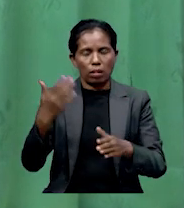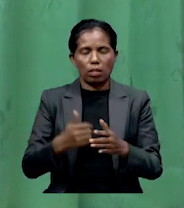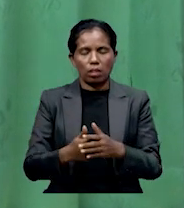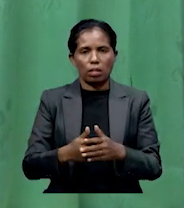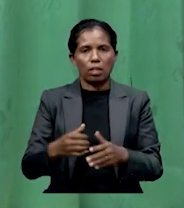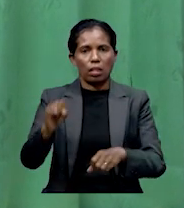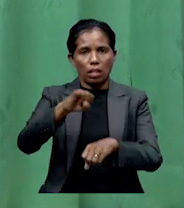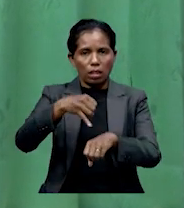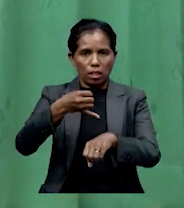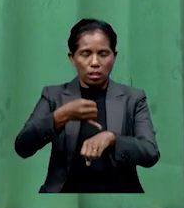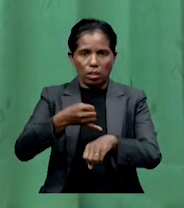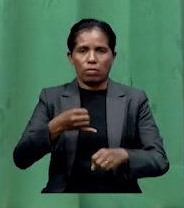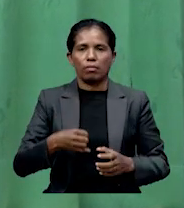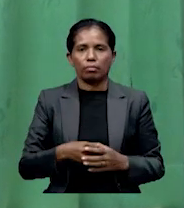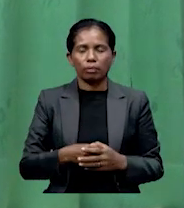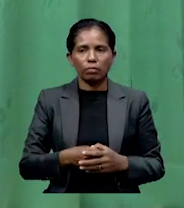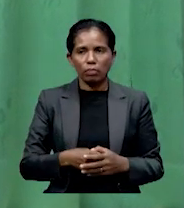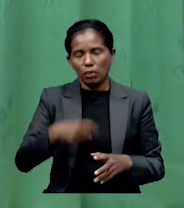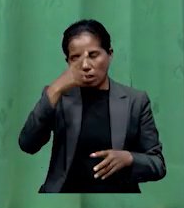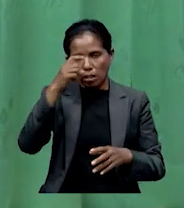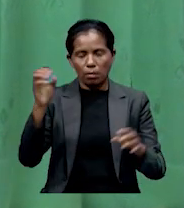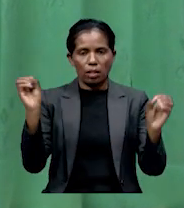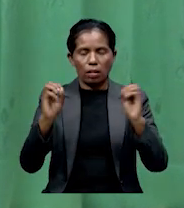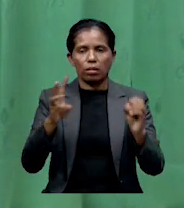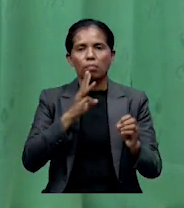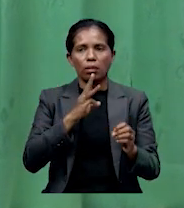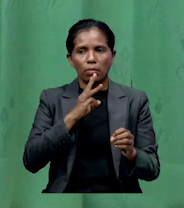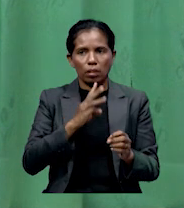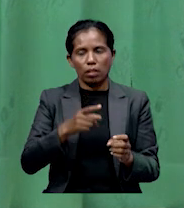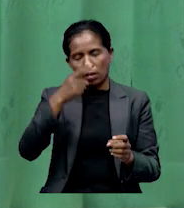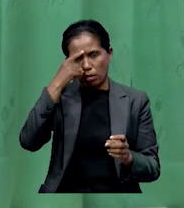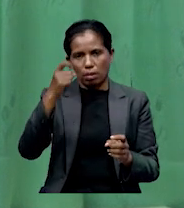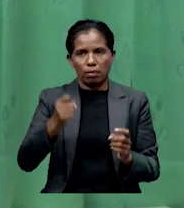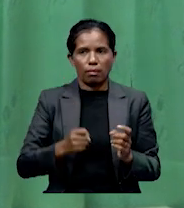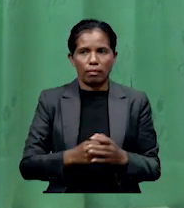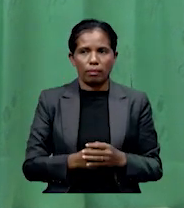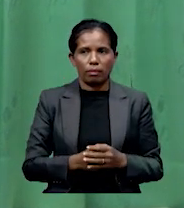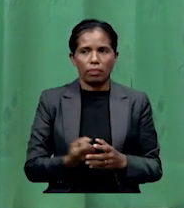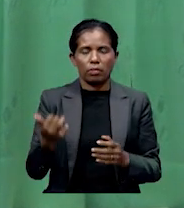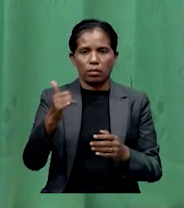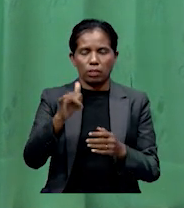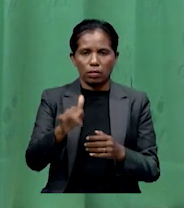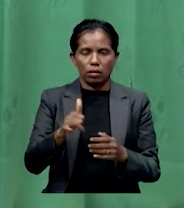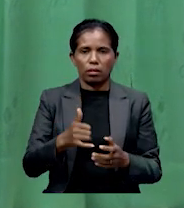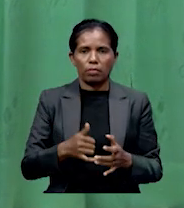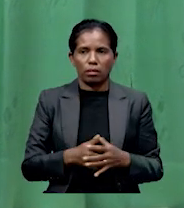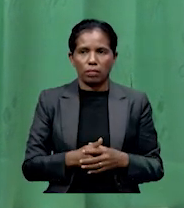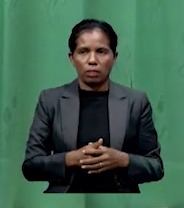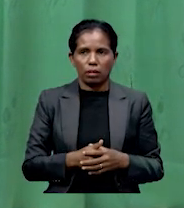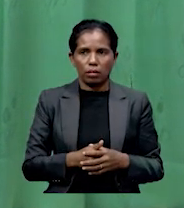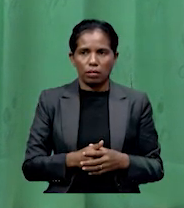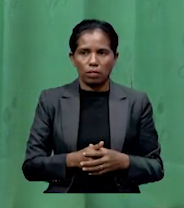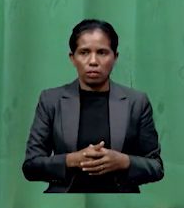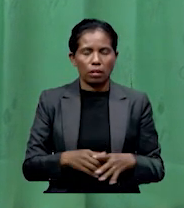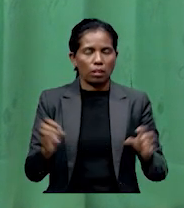Jaco idane tamba laos di tamba be mas tamba sira sofre